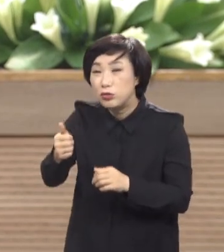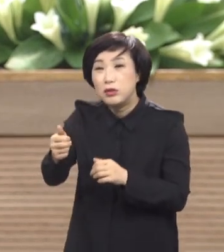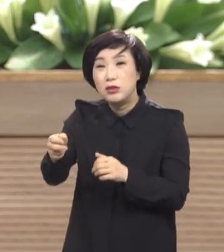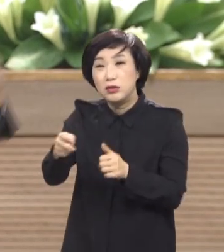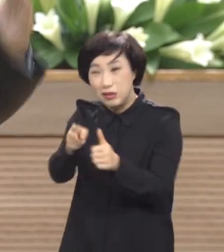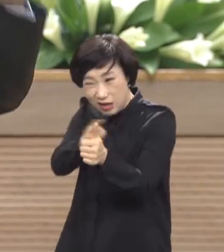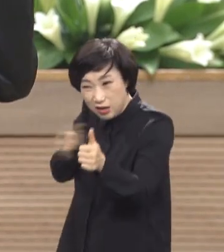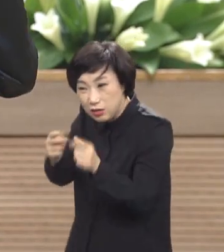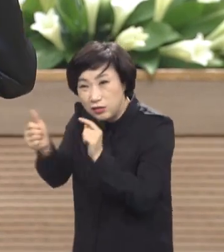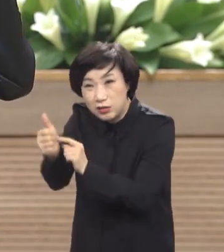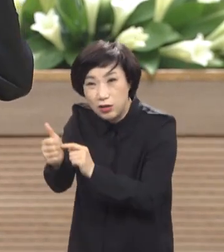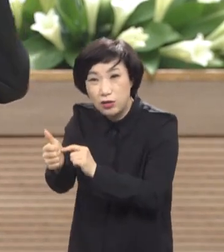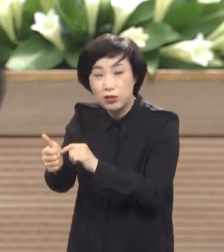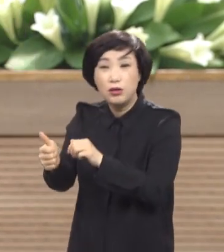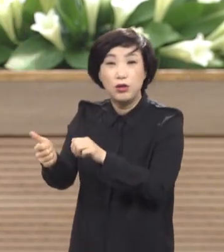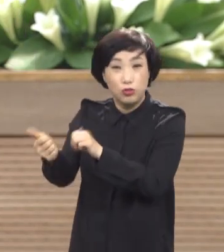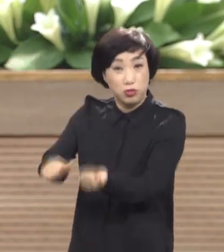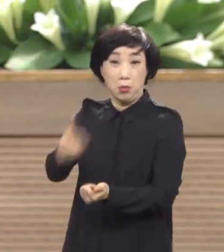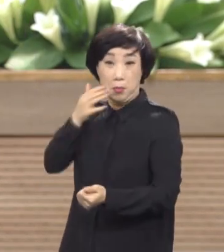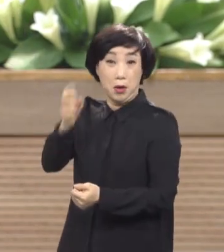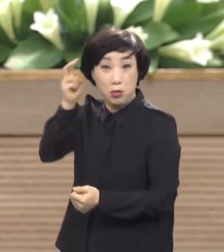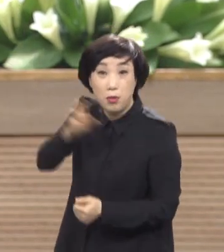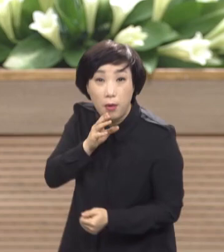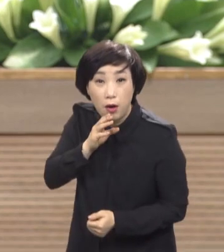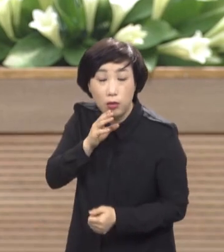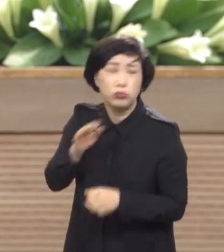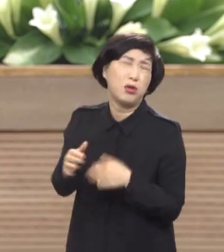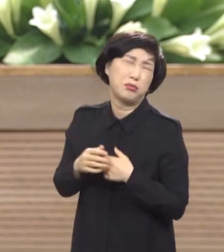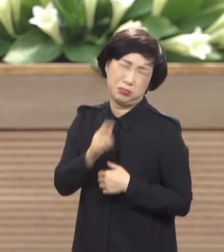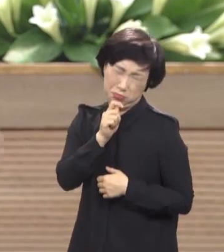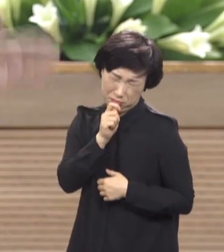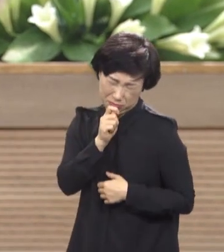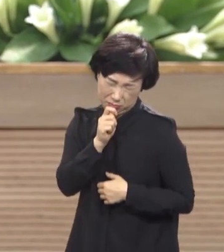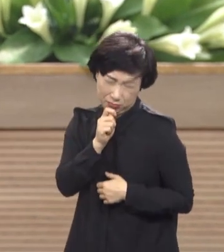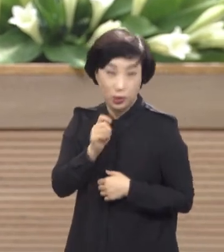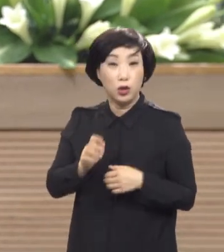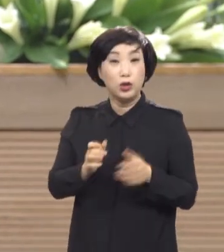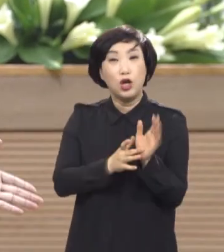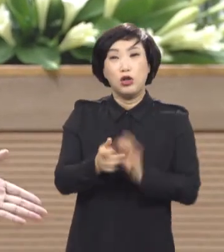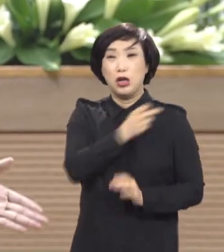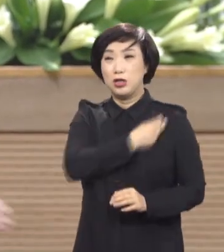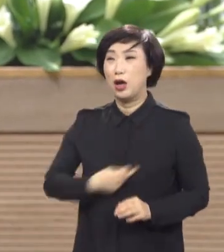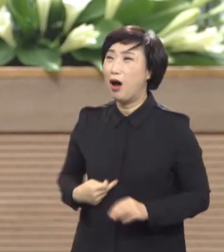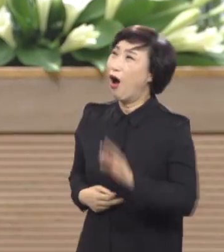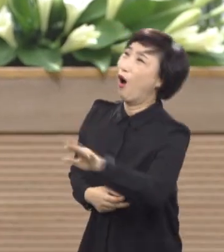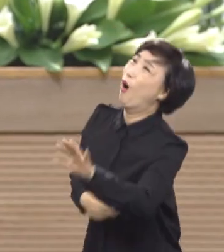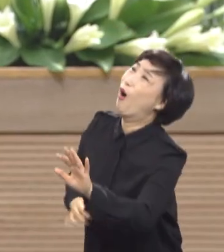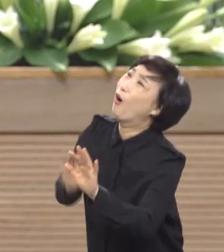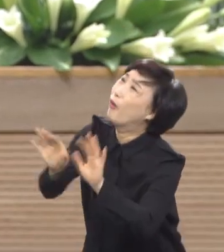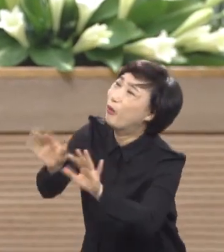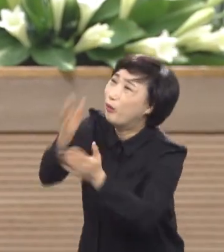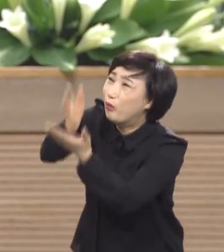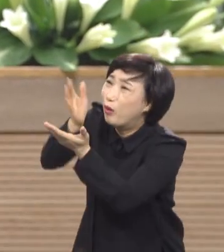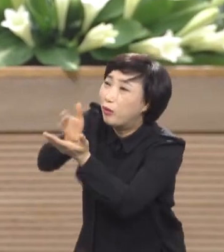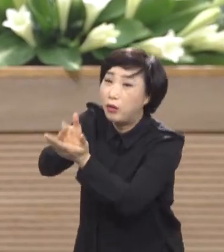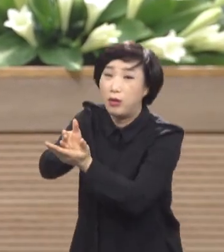그래서 제자들이 하는 말이 주요 이거 안됩니다 라고 말할 때